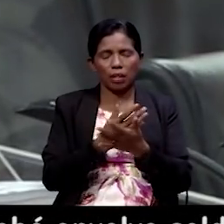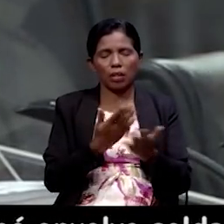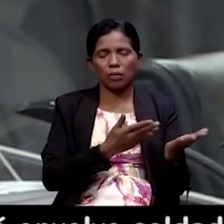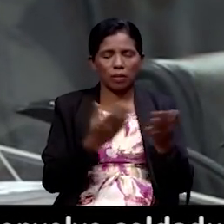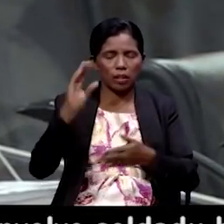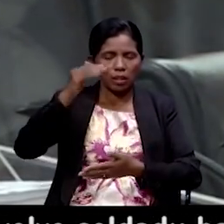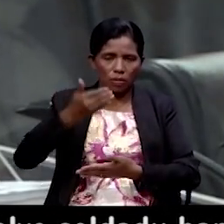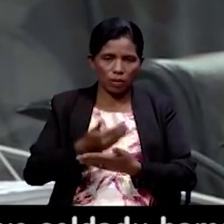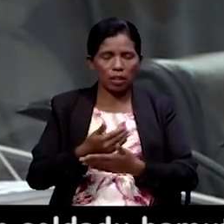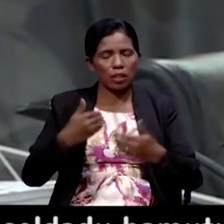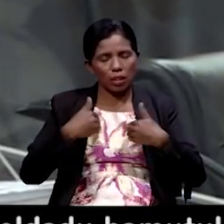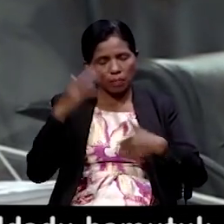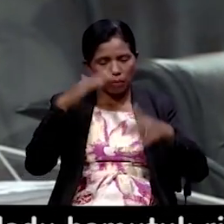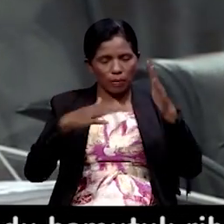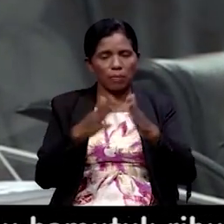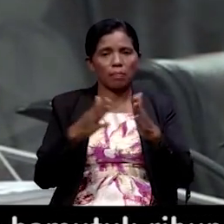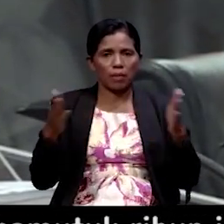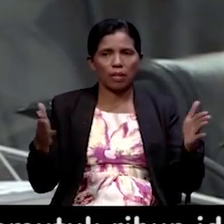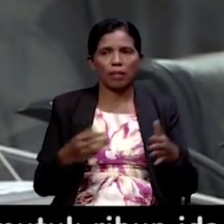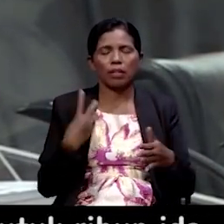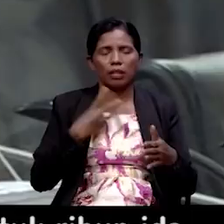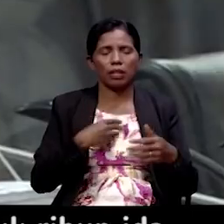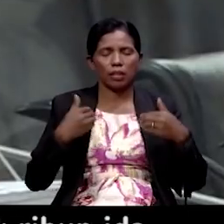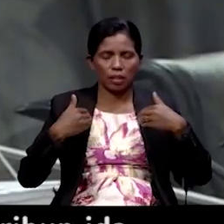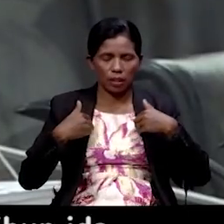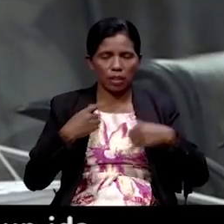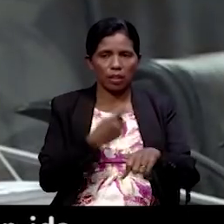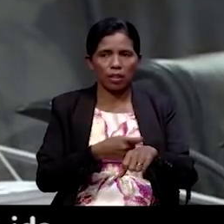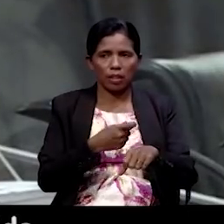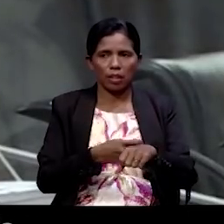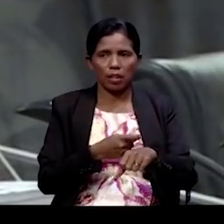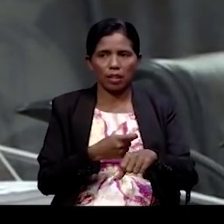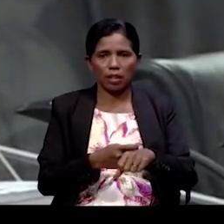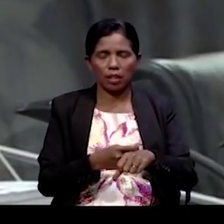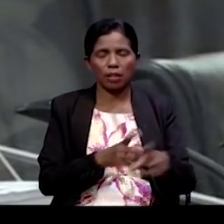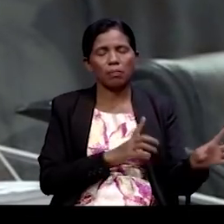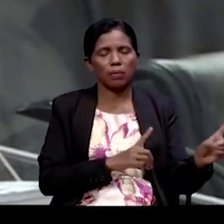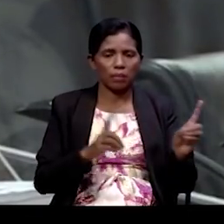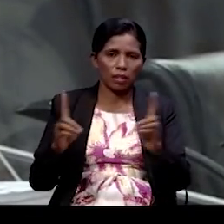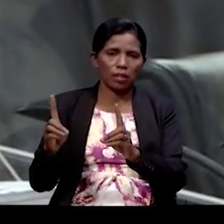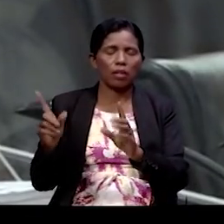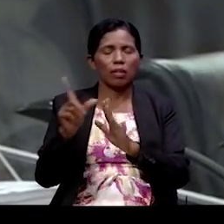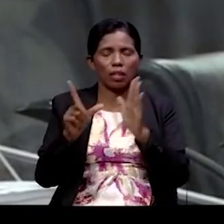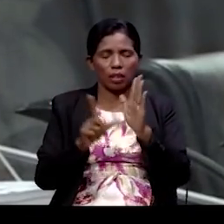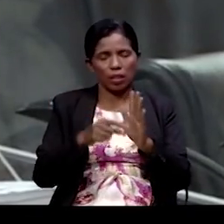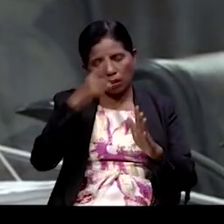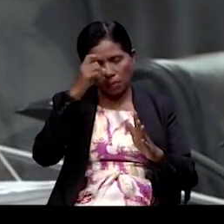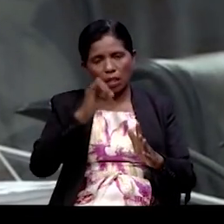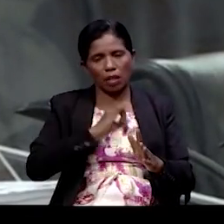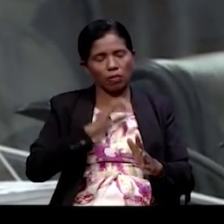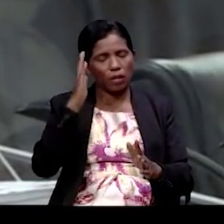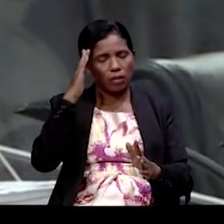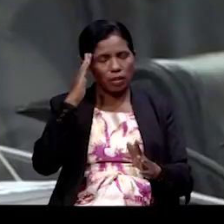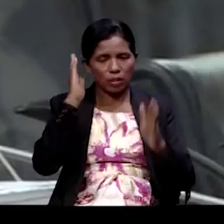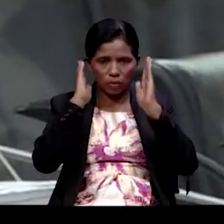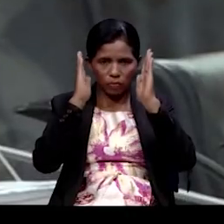kondisi nebe bele sai alternatif ba implementasyon lei dene. Tambah nih awon nih di ekliu ita foka